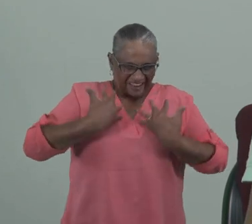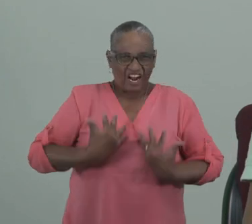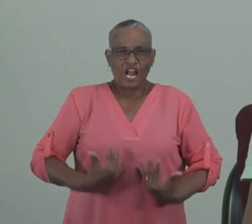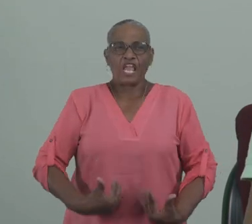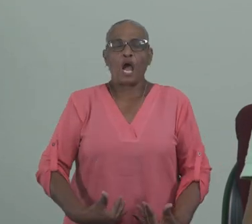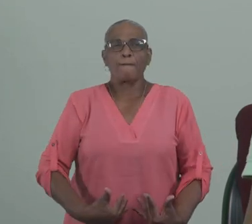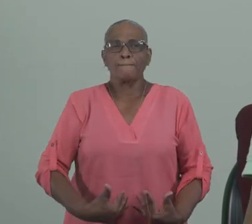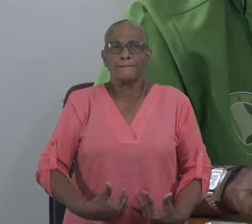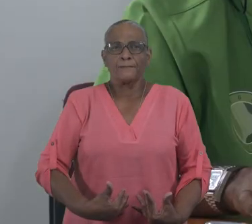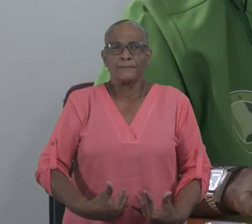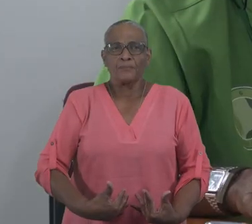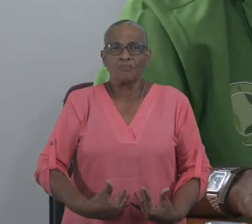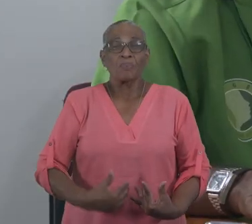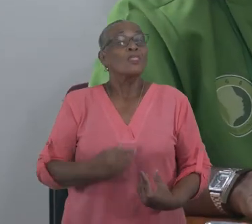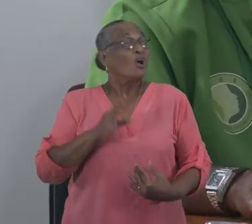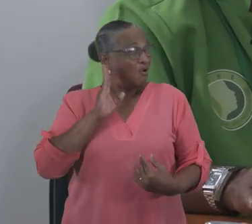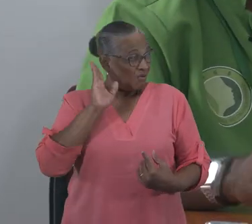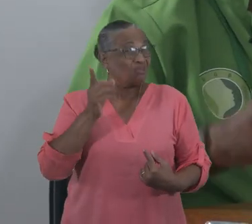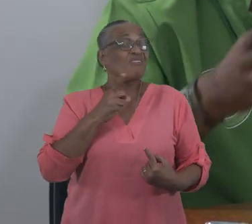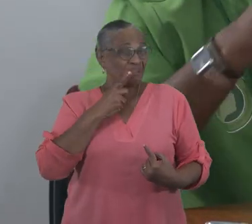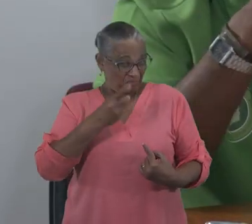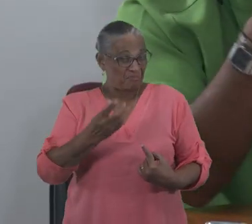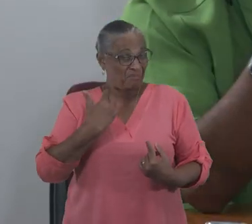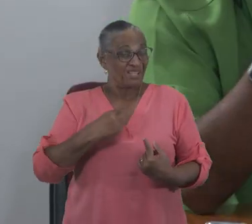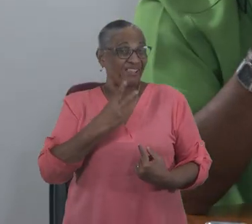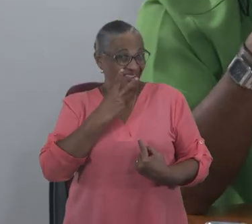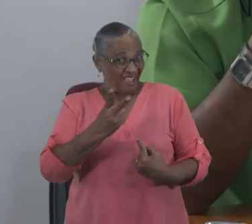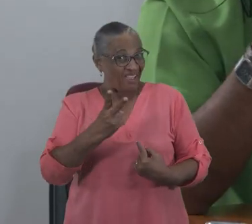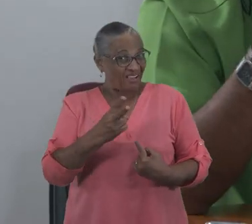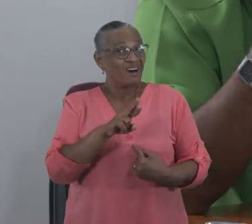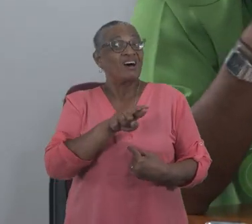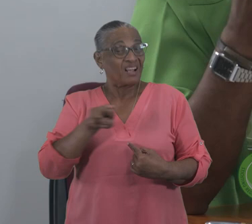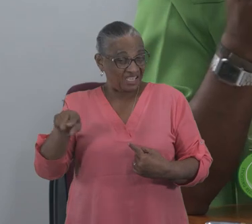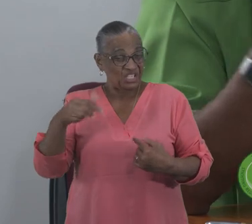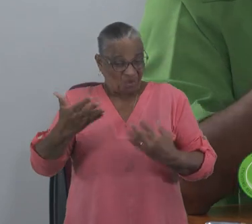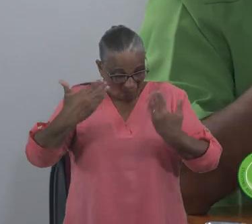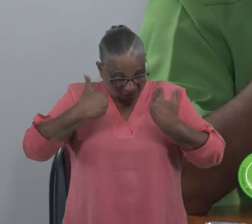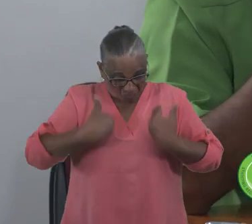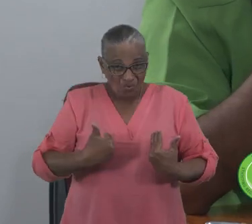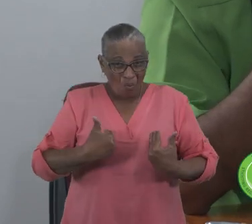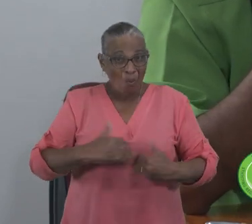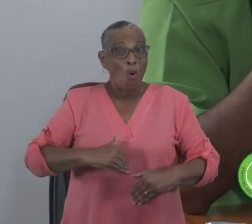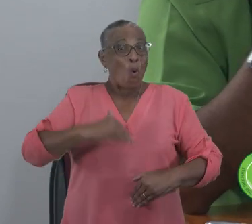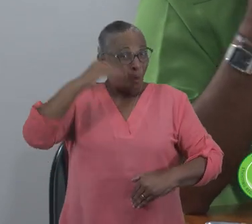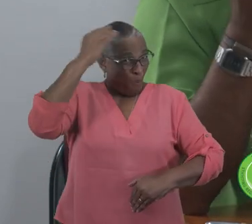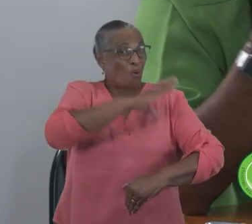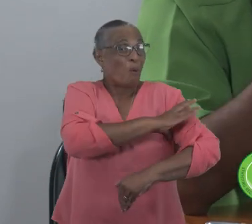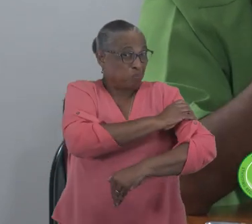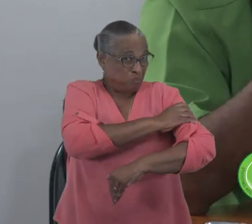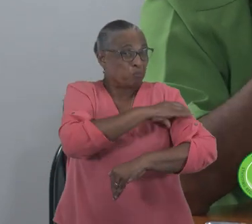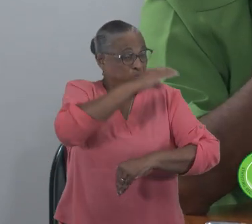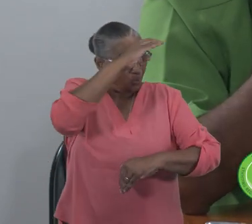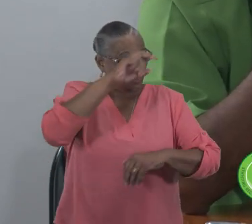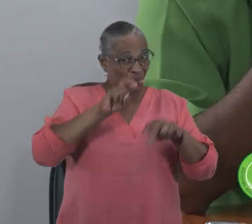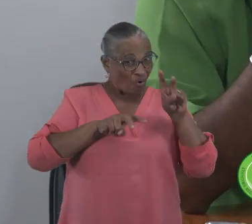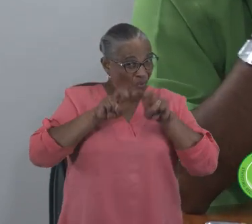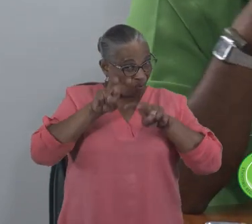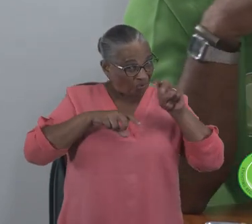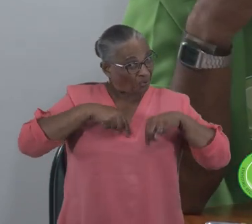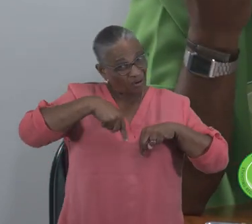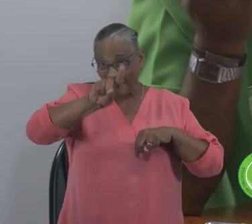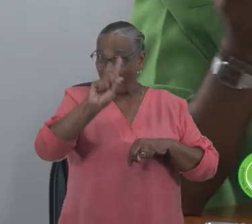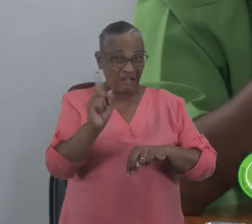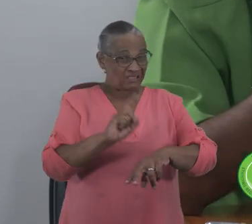van je lichaam. Nou, dus hoe jaren mensen... De risico, dus massa abi hei broedo. De man